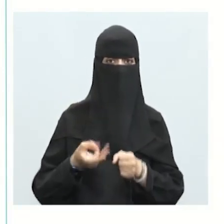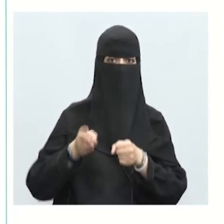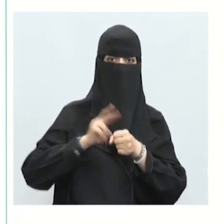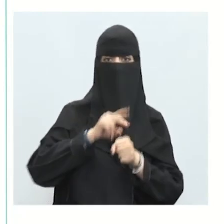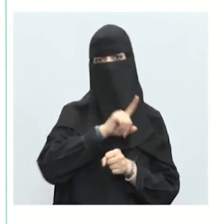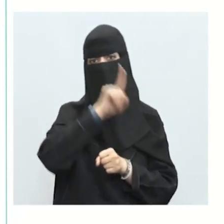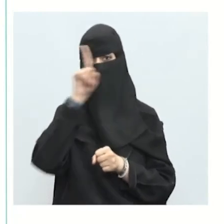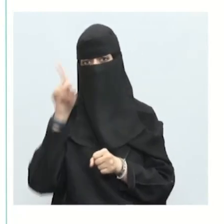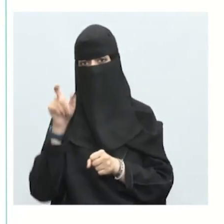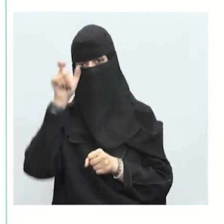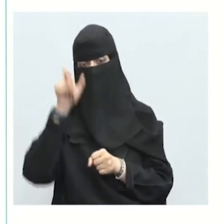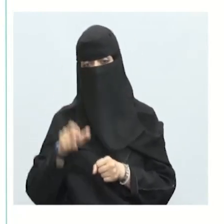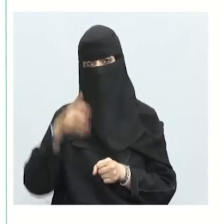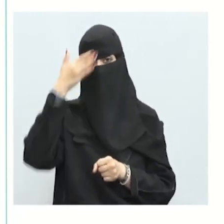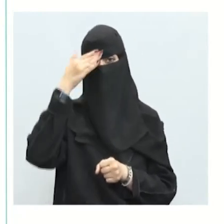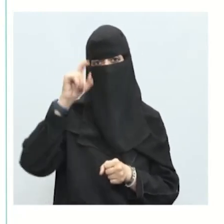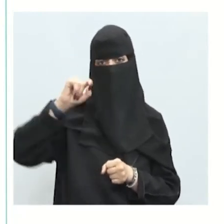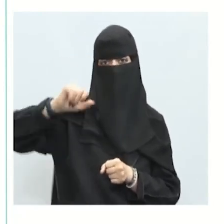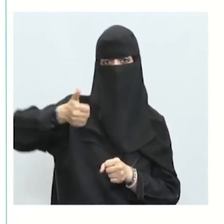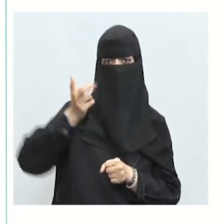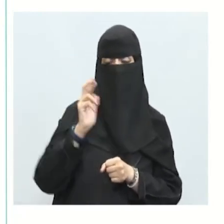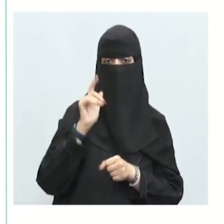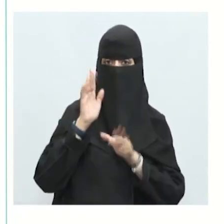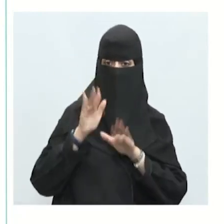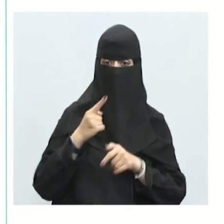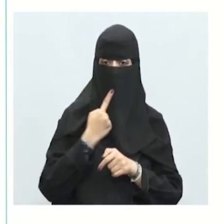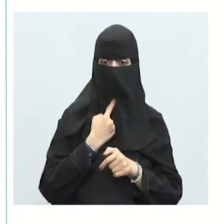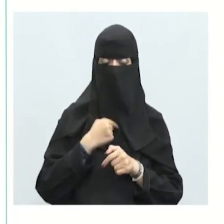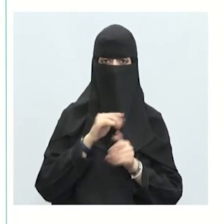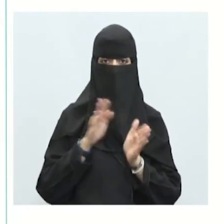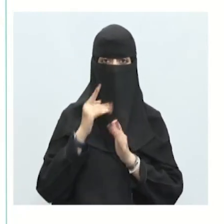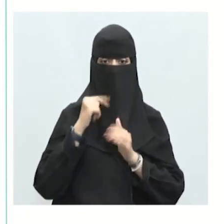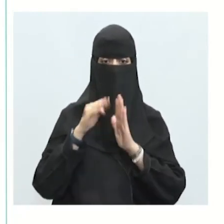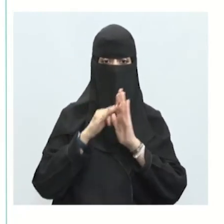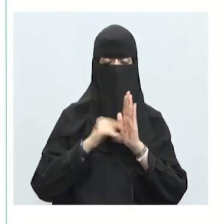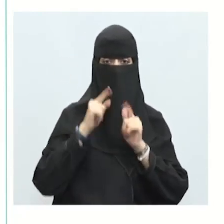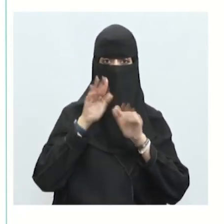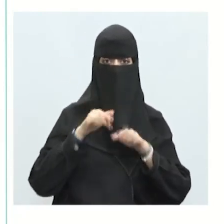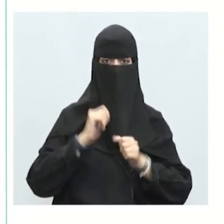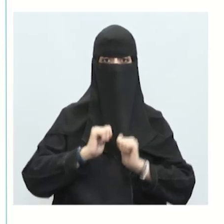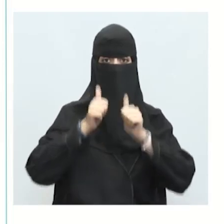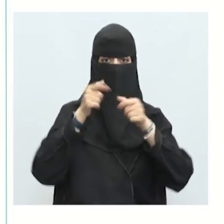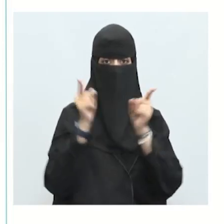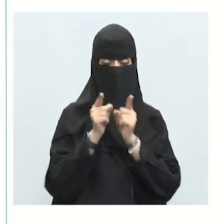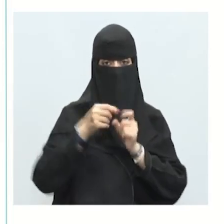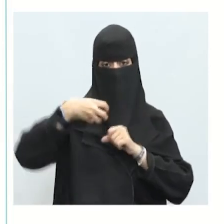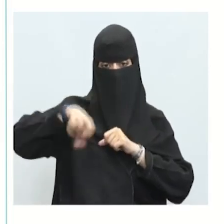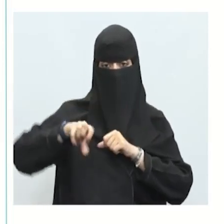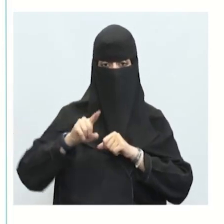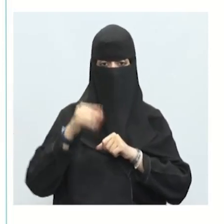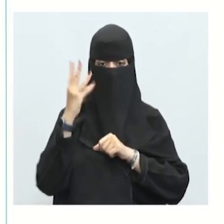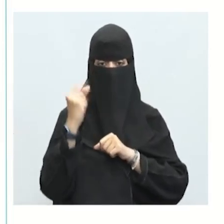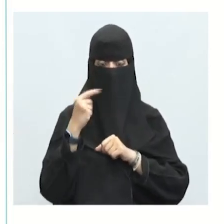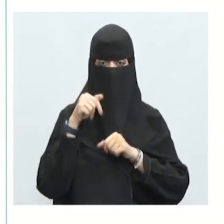زميلنا فواز فواز يرغب بانشاء برنامج يقوم بتحديد نوع العدد